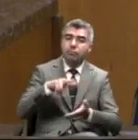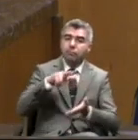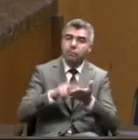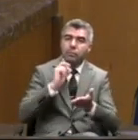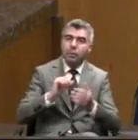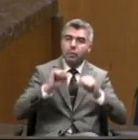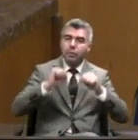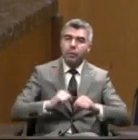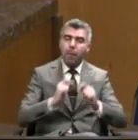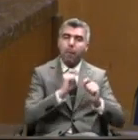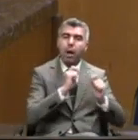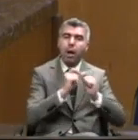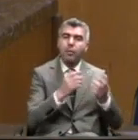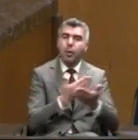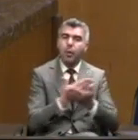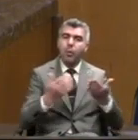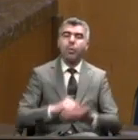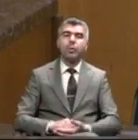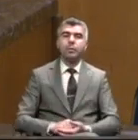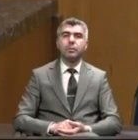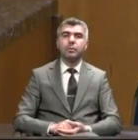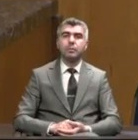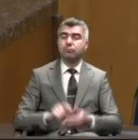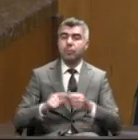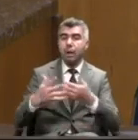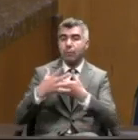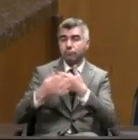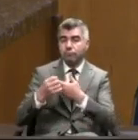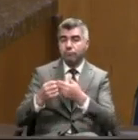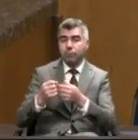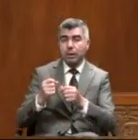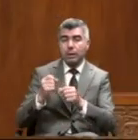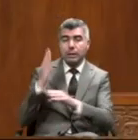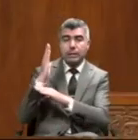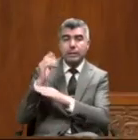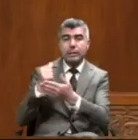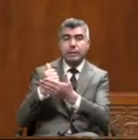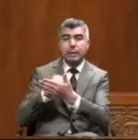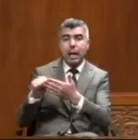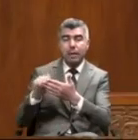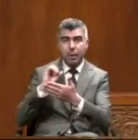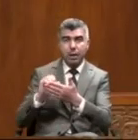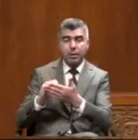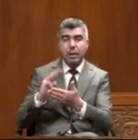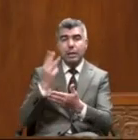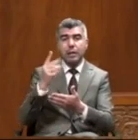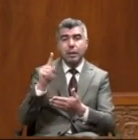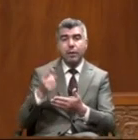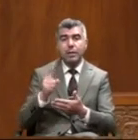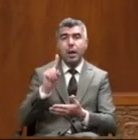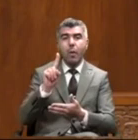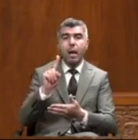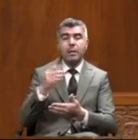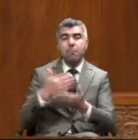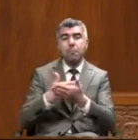ووافقنا وناقشناها جميعا ان الموارد الضريبيه ارتفعت بثلاثه فاصله واحد مليار درهم